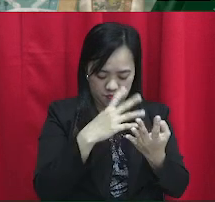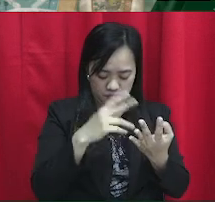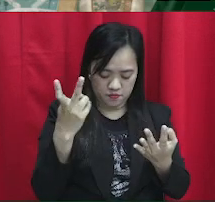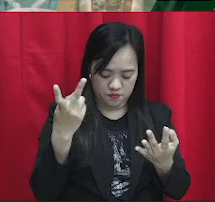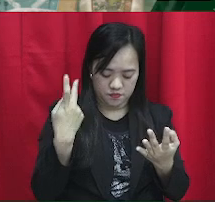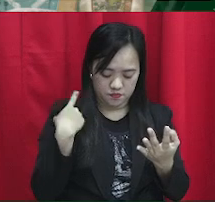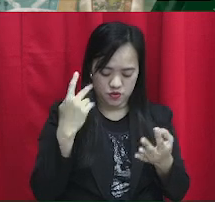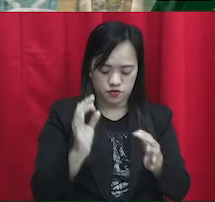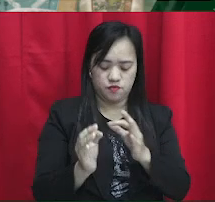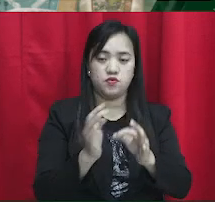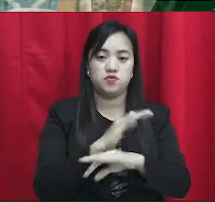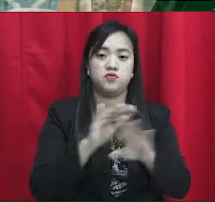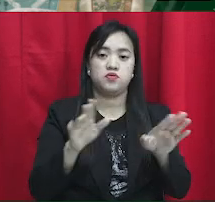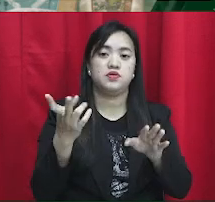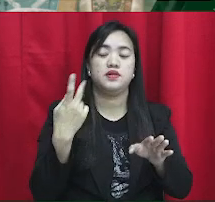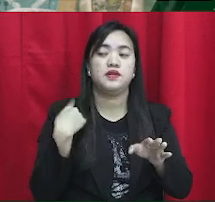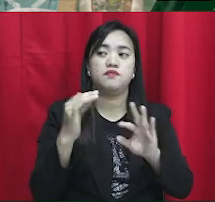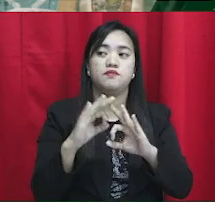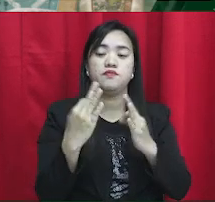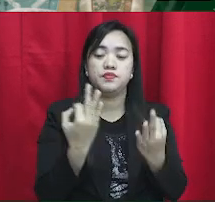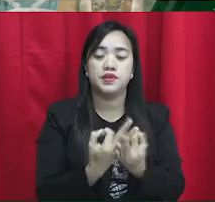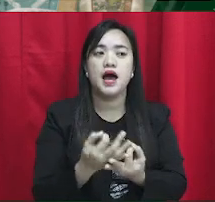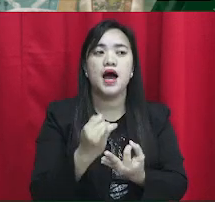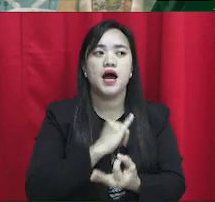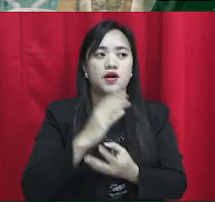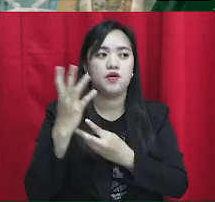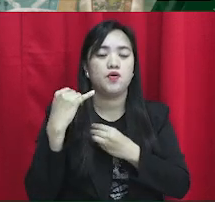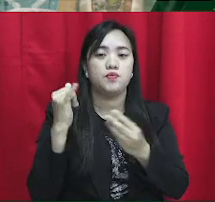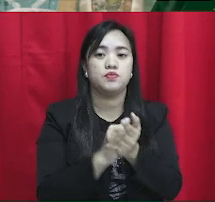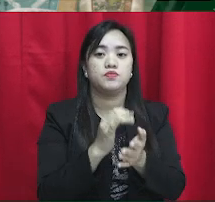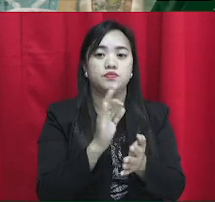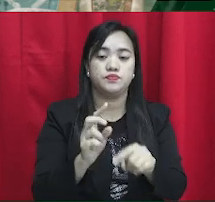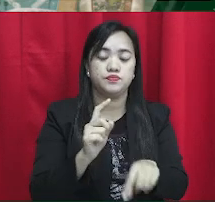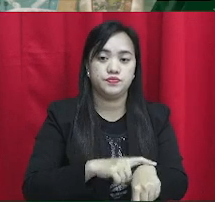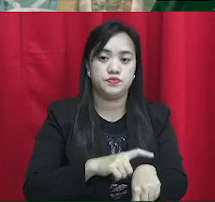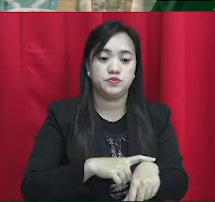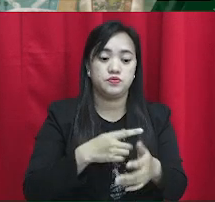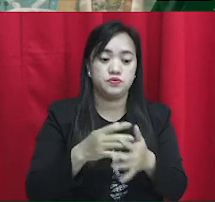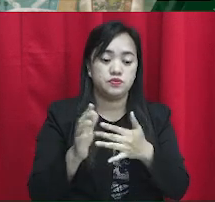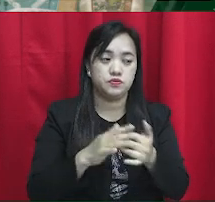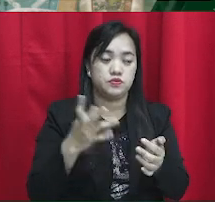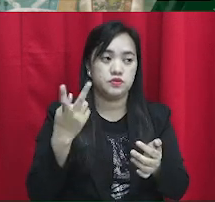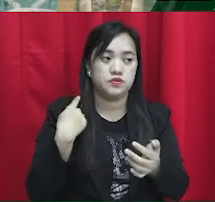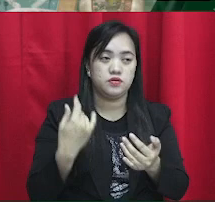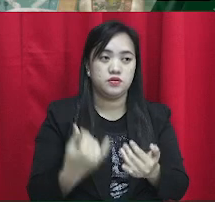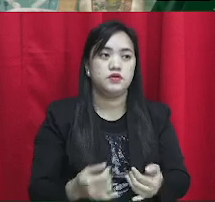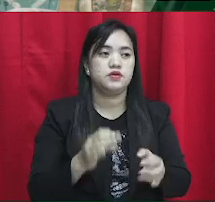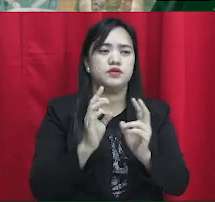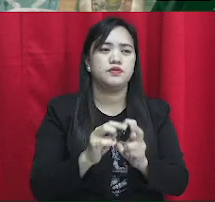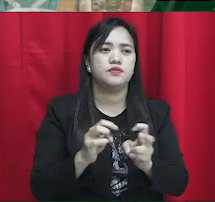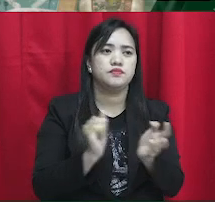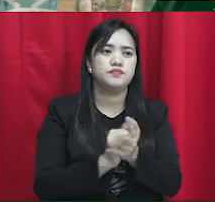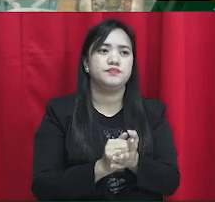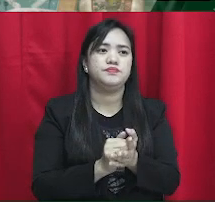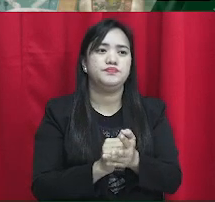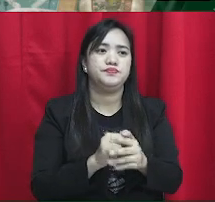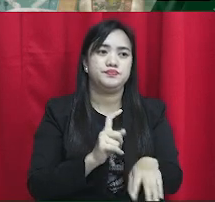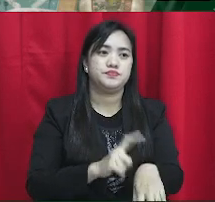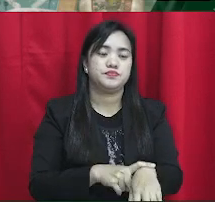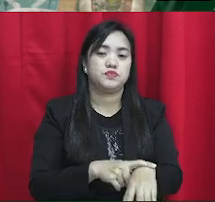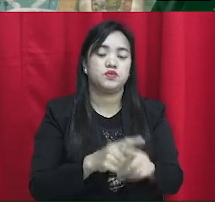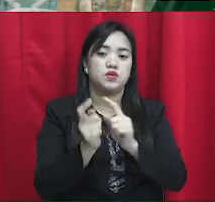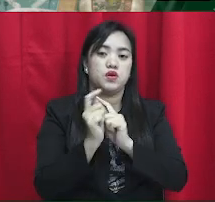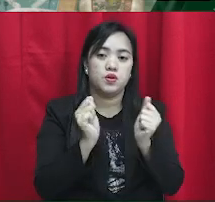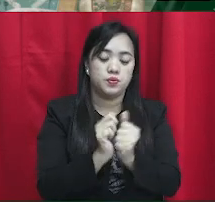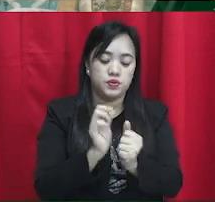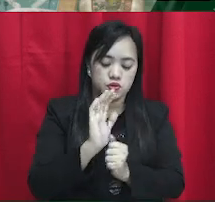wala kang family, so I hope you'll find family kung saan ka man ngayon. Kung nasa church, kung wala kayong church, please come to